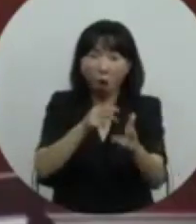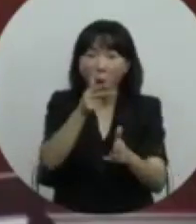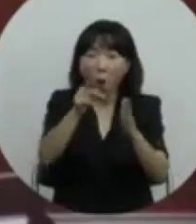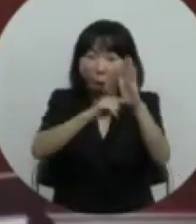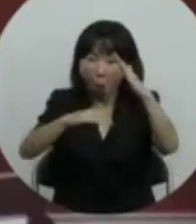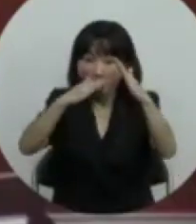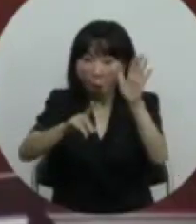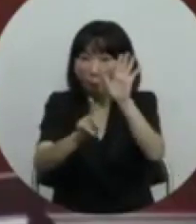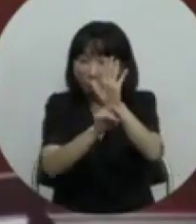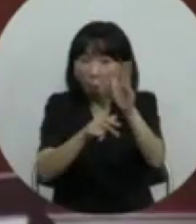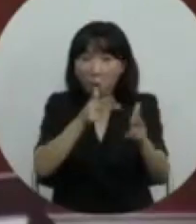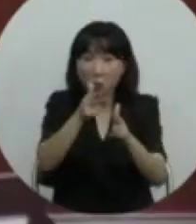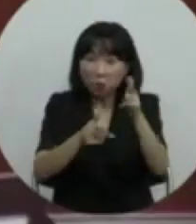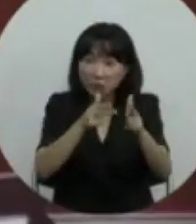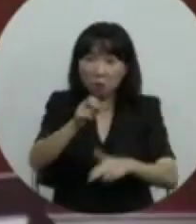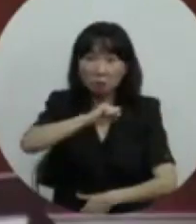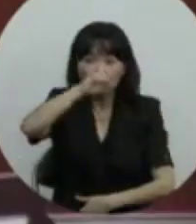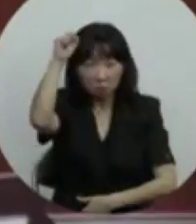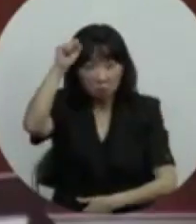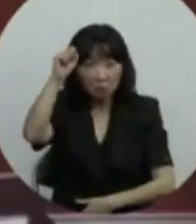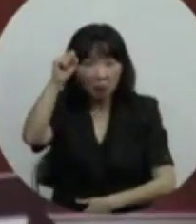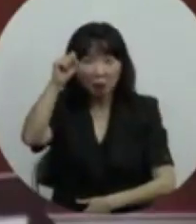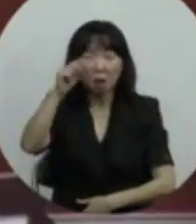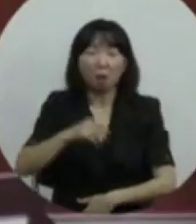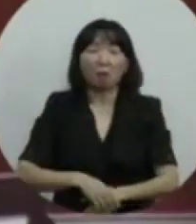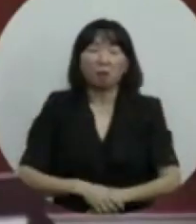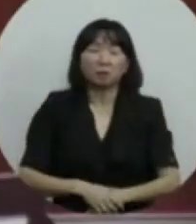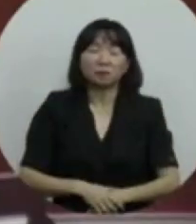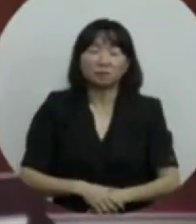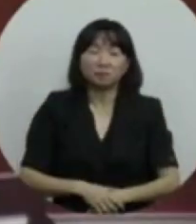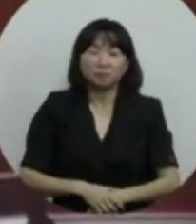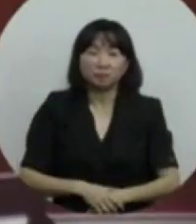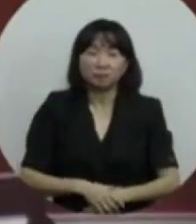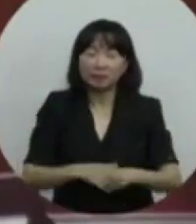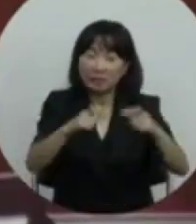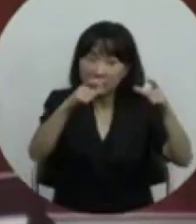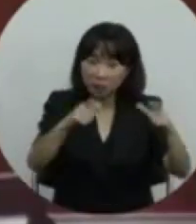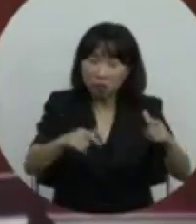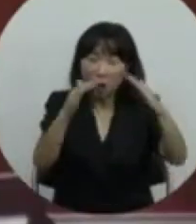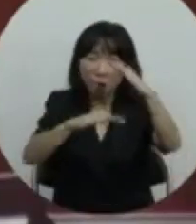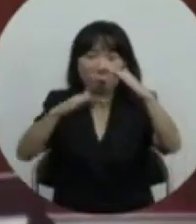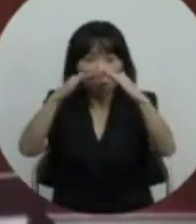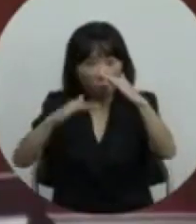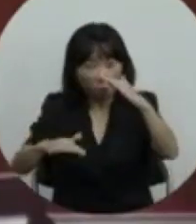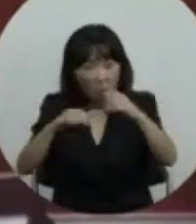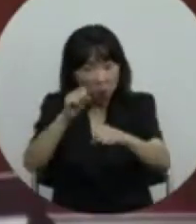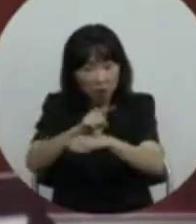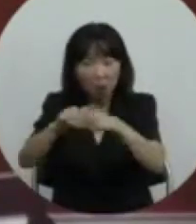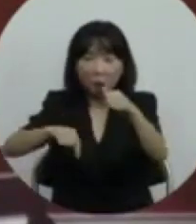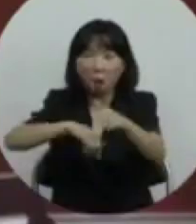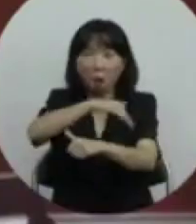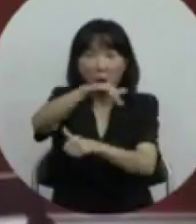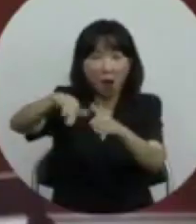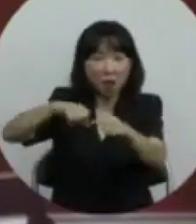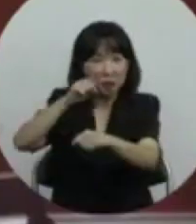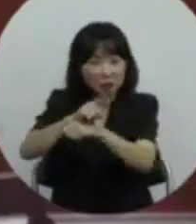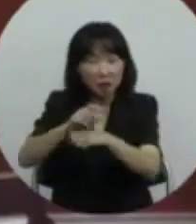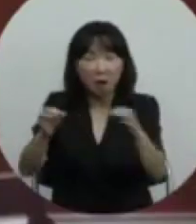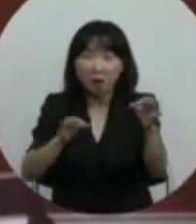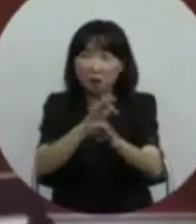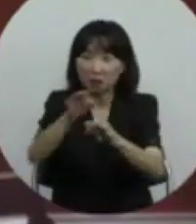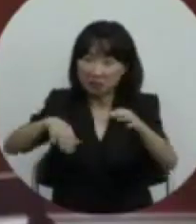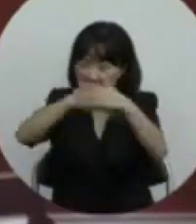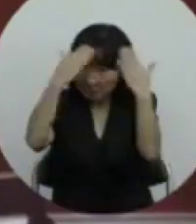경기도는 개발용이성, 접근성, 지역성, 공공성, 환경성, 경제성